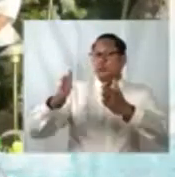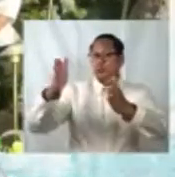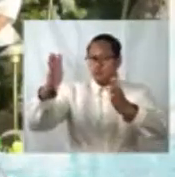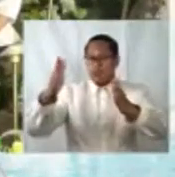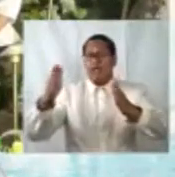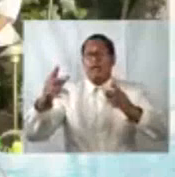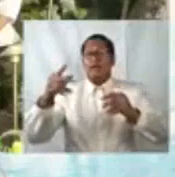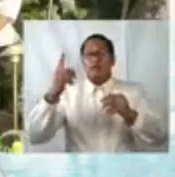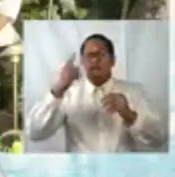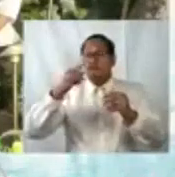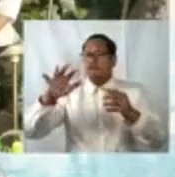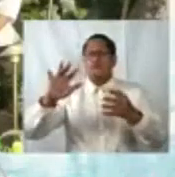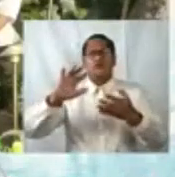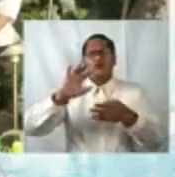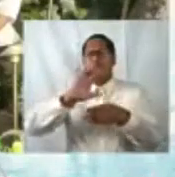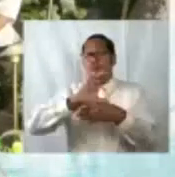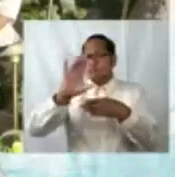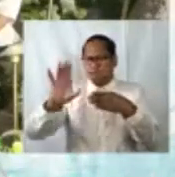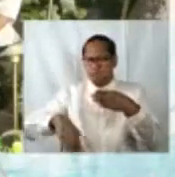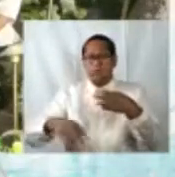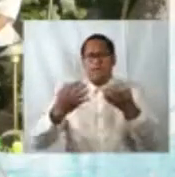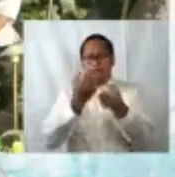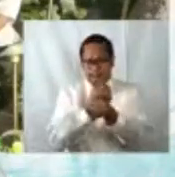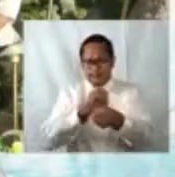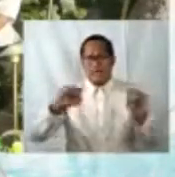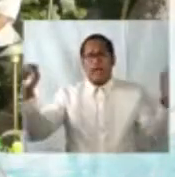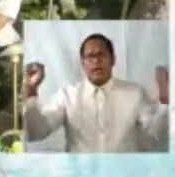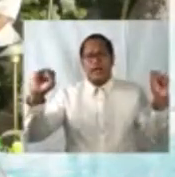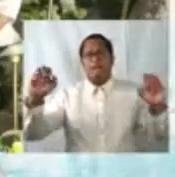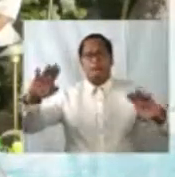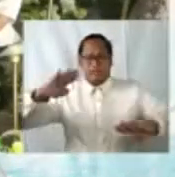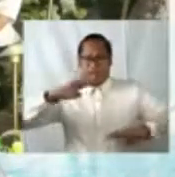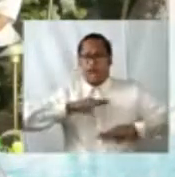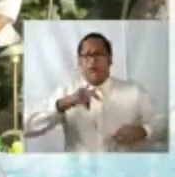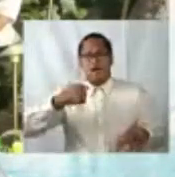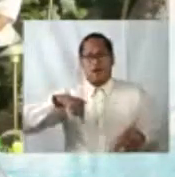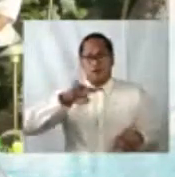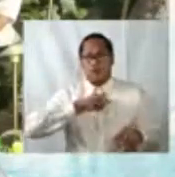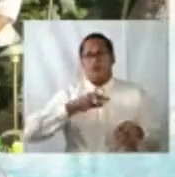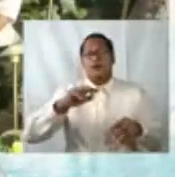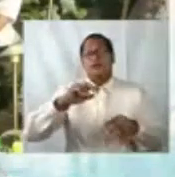ganap na pagpapalaya at pagpapaginhawa ng bayan.